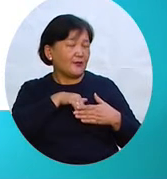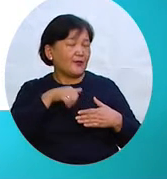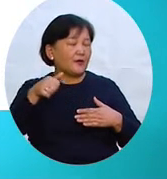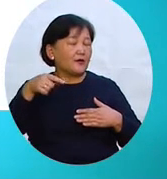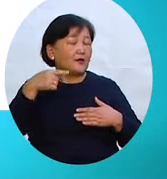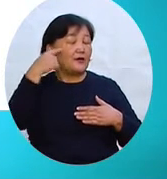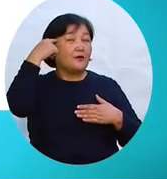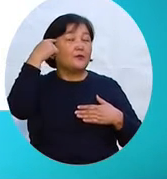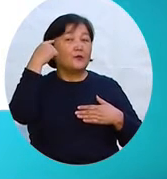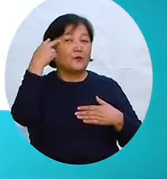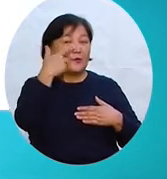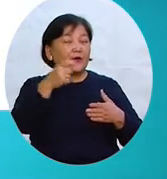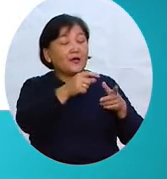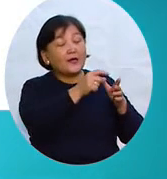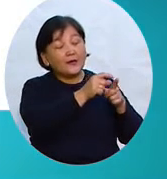зураарай хүүхдүүдээ.